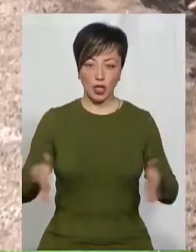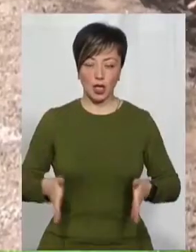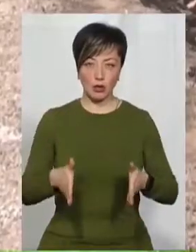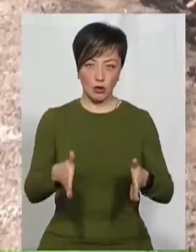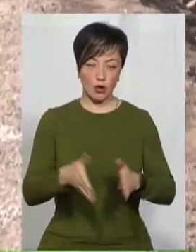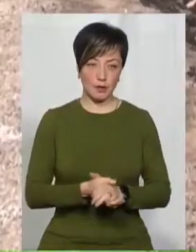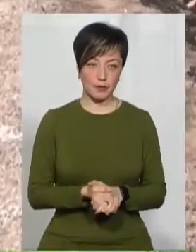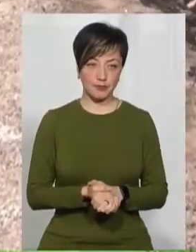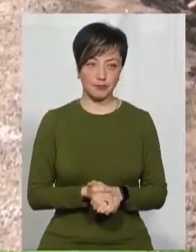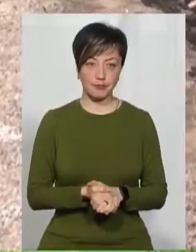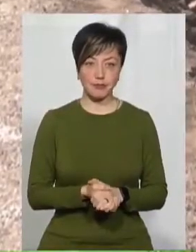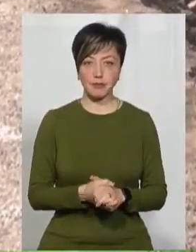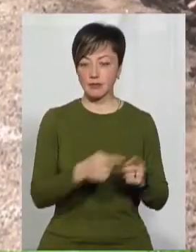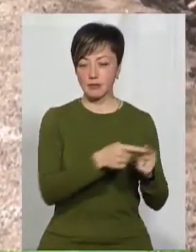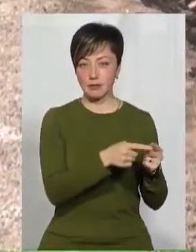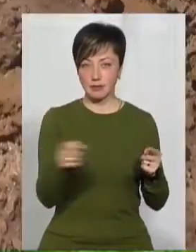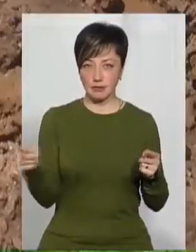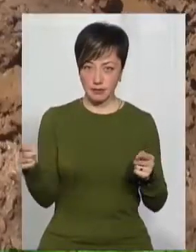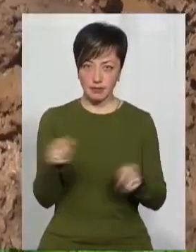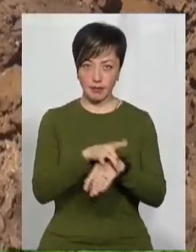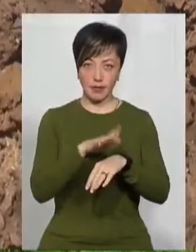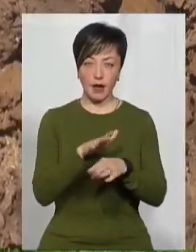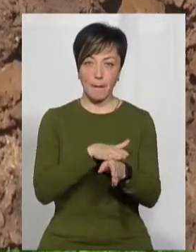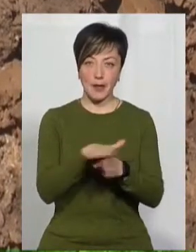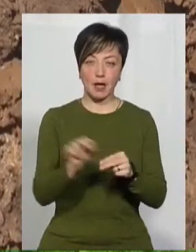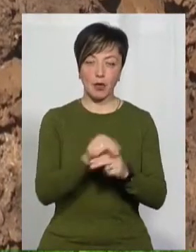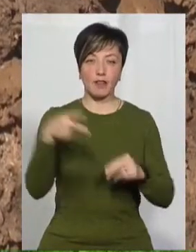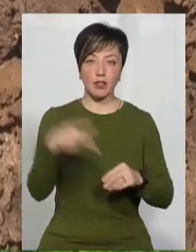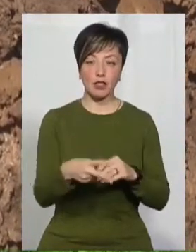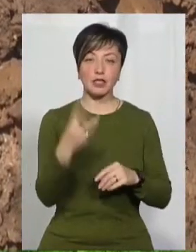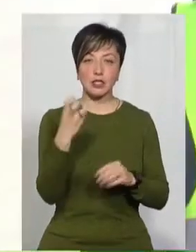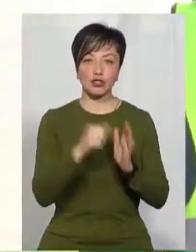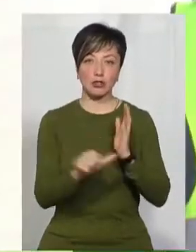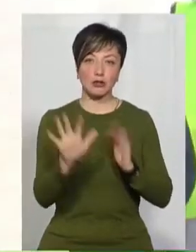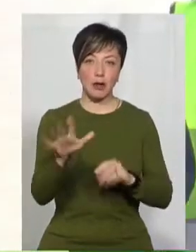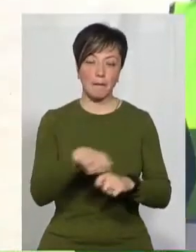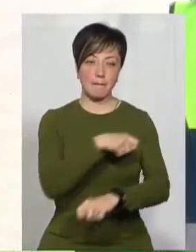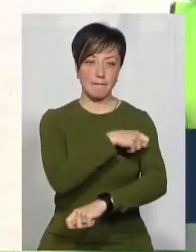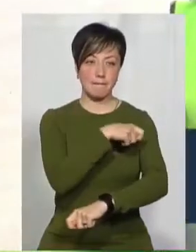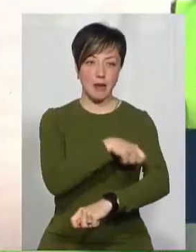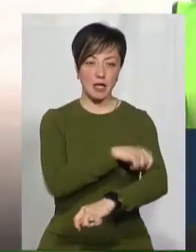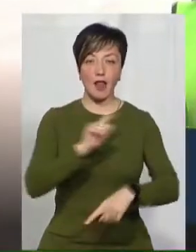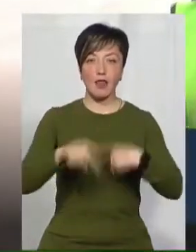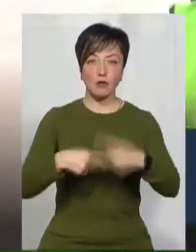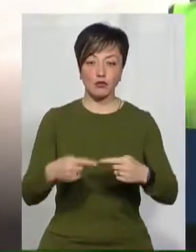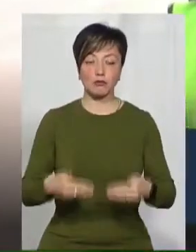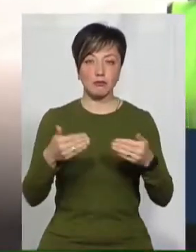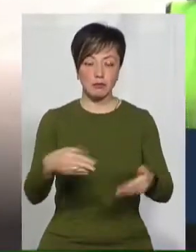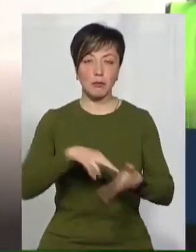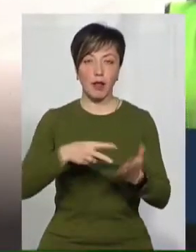Руслан Лисько. Протяжність ділянки під капітальний ремонт складає 2365 метрів. Наступним етапом у нас планується